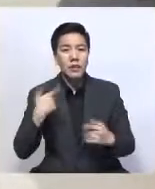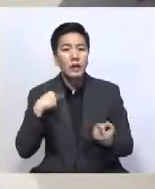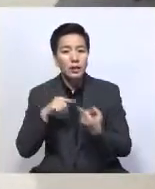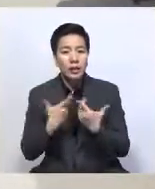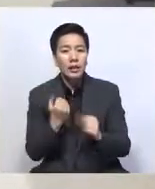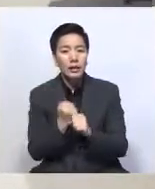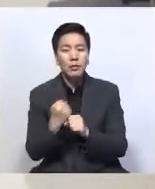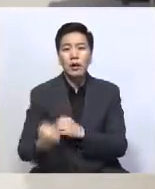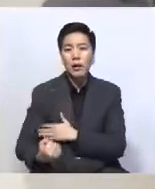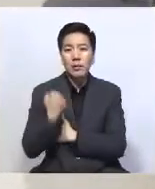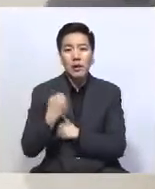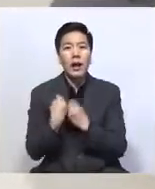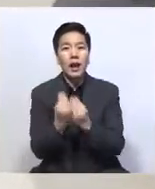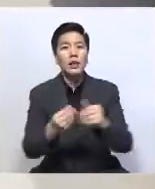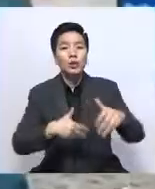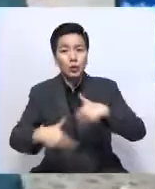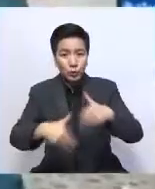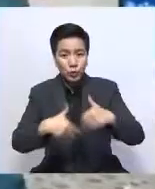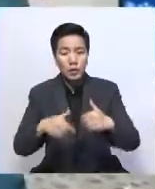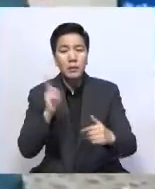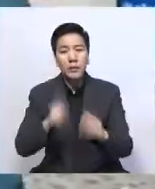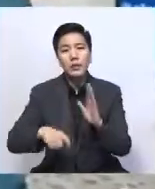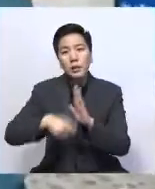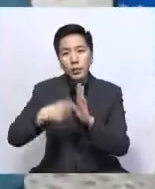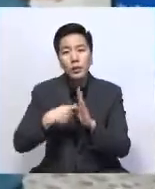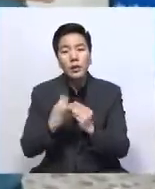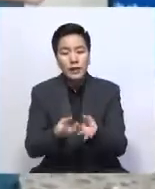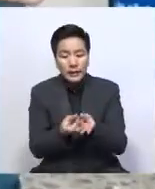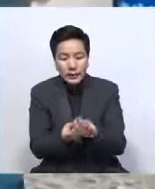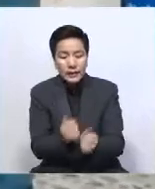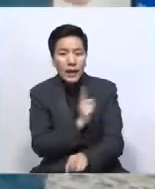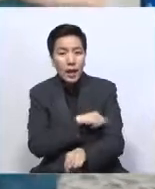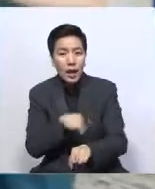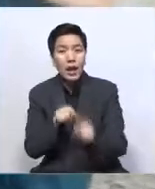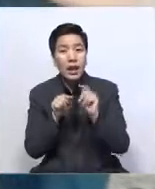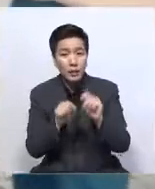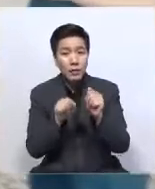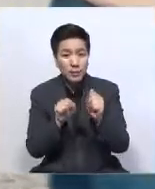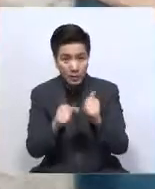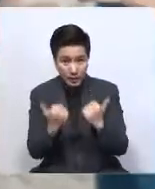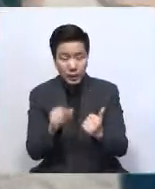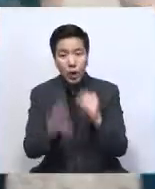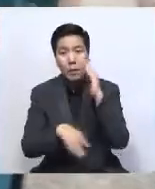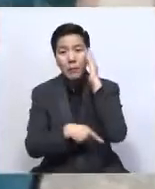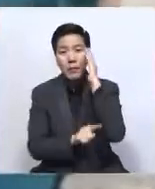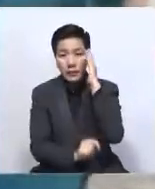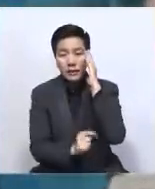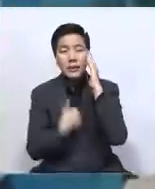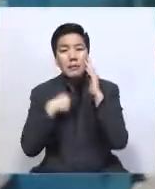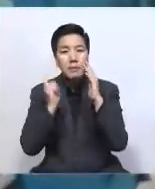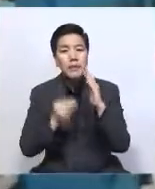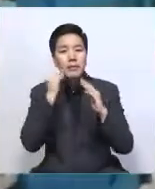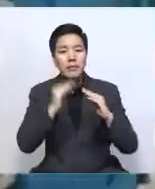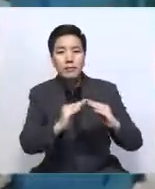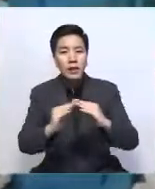ำพาความเข้มแข็งมาสู่ชุมชนและเป็นเหตุที่ชุมชนบ้านทรายขาวตำบลทรายขาวอำเภอโคกโพธิ์จังหวัดปัตตานีได้เป็นหนึ่ง